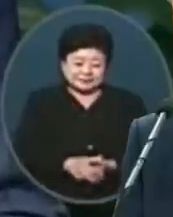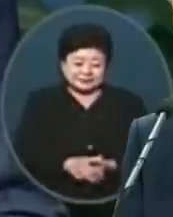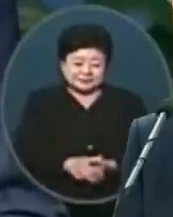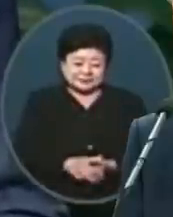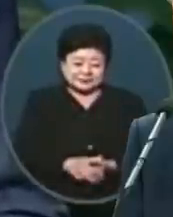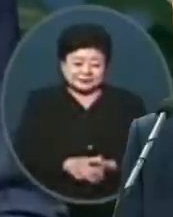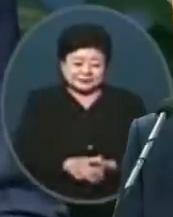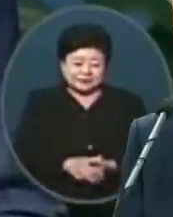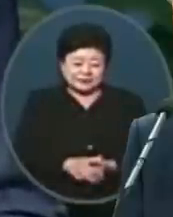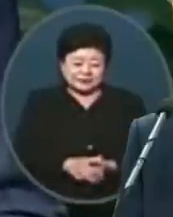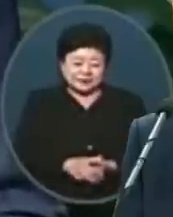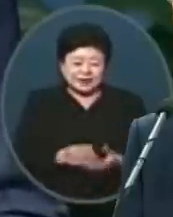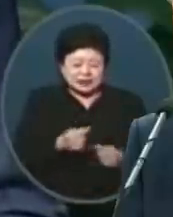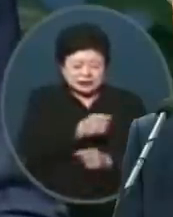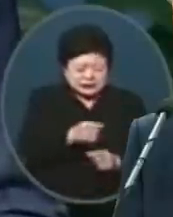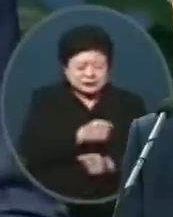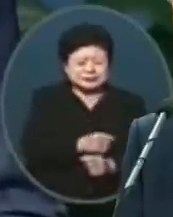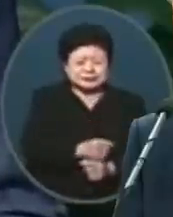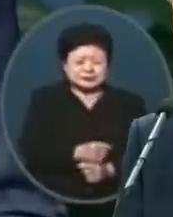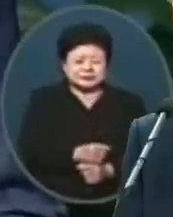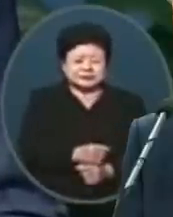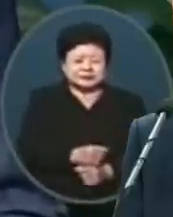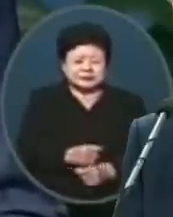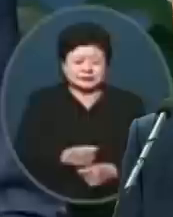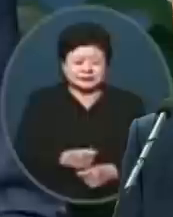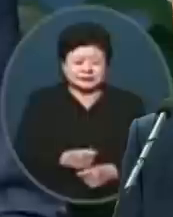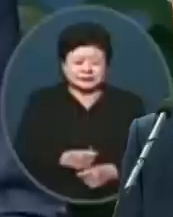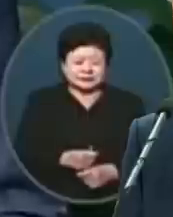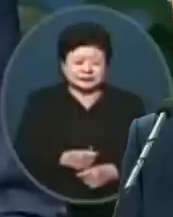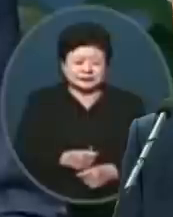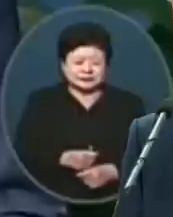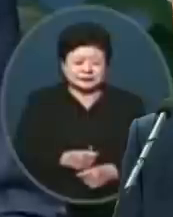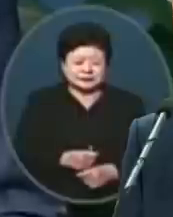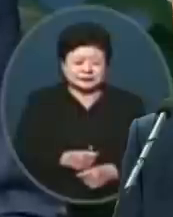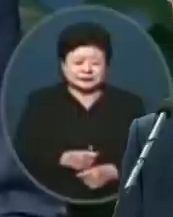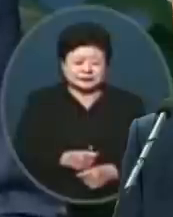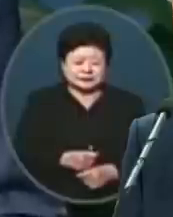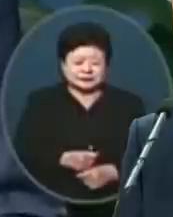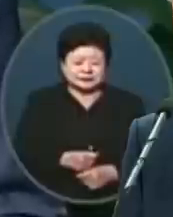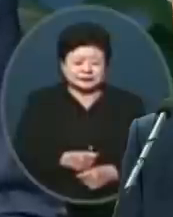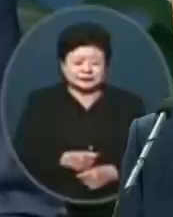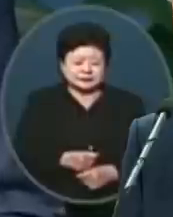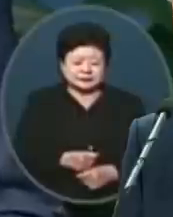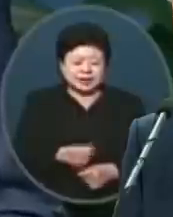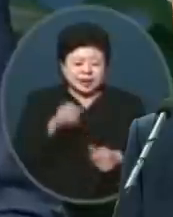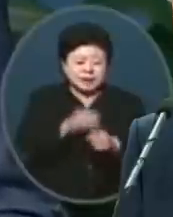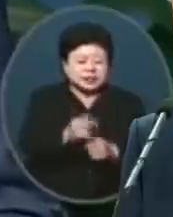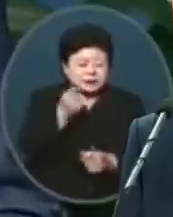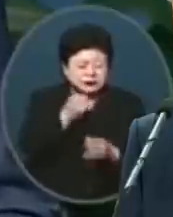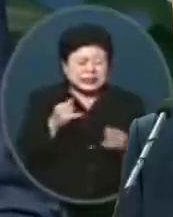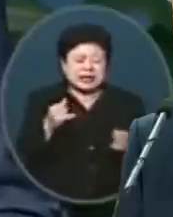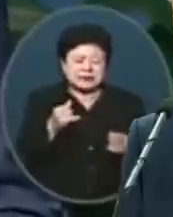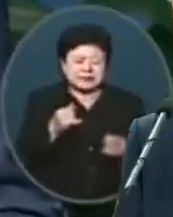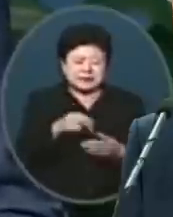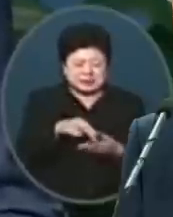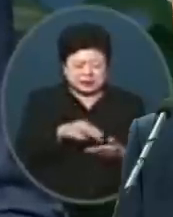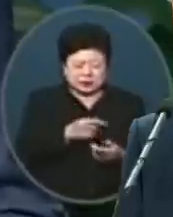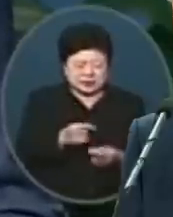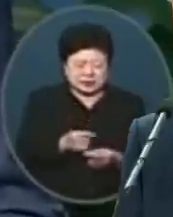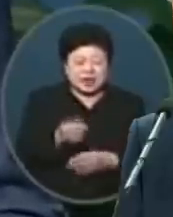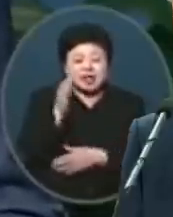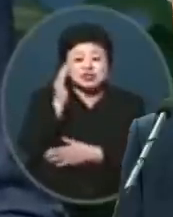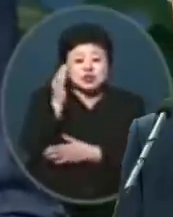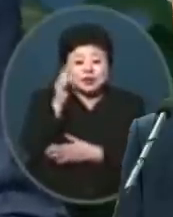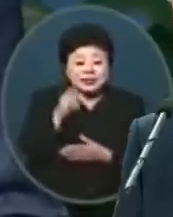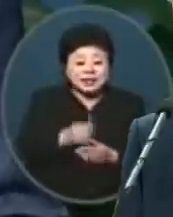유달리 짐을 지고 짐을 잘 내려놓지 못한 사람 중에 한 사람인 것입니다. 설교할